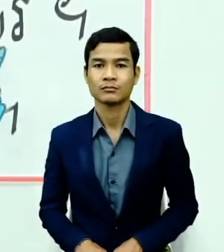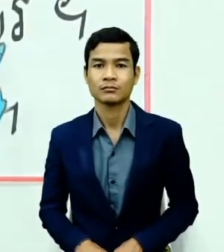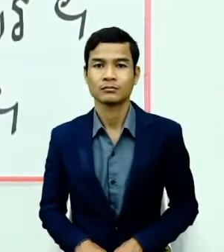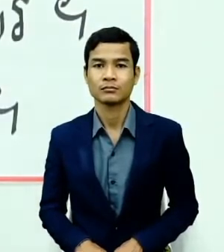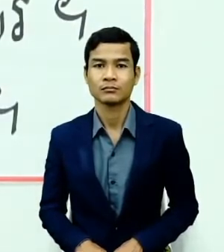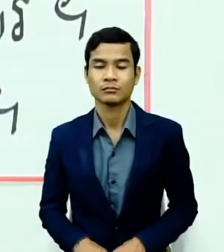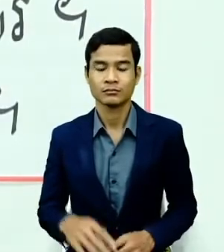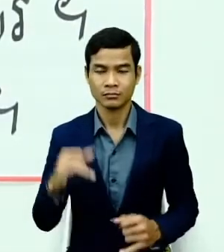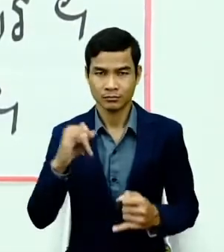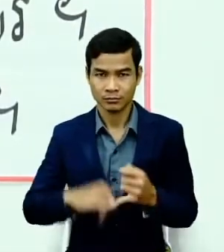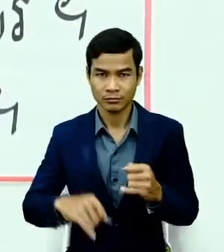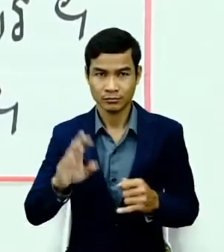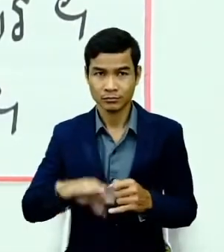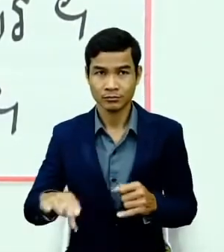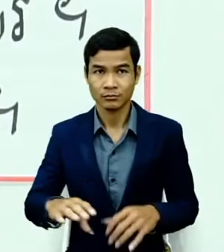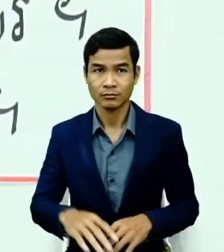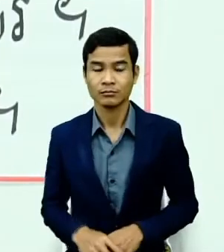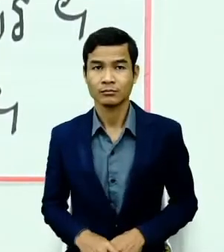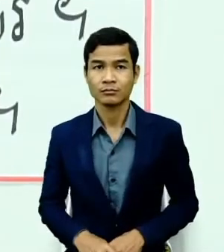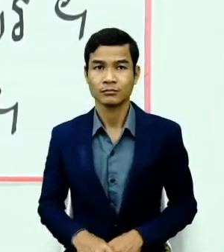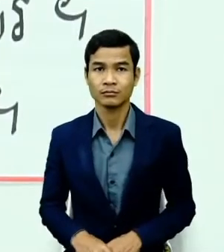ចាចុងក្រោយ